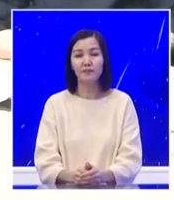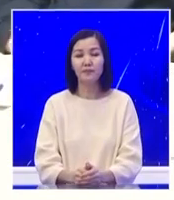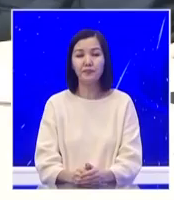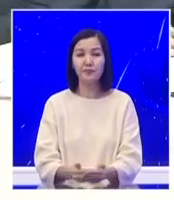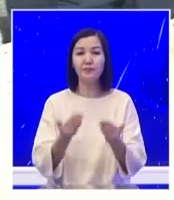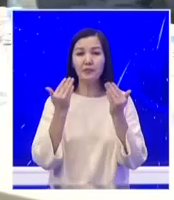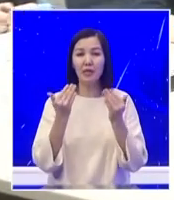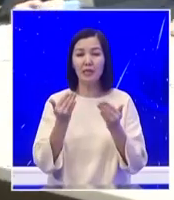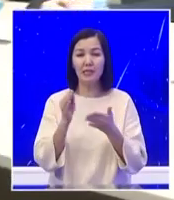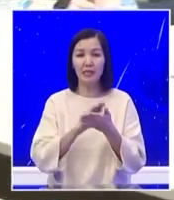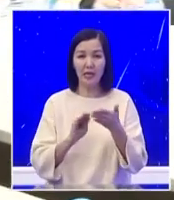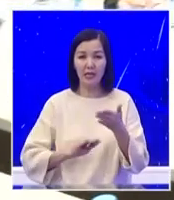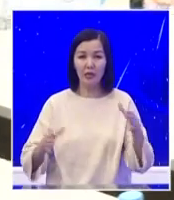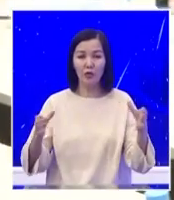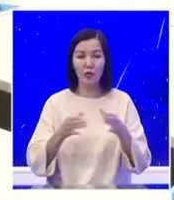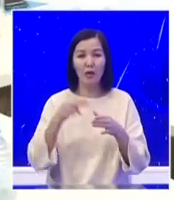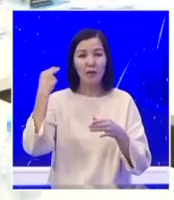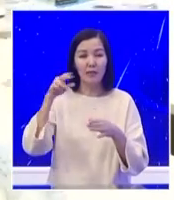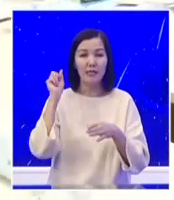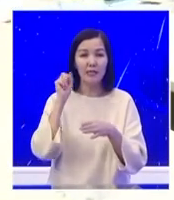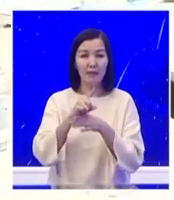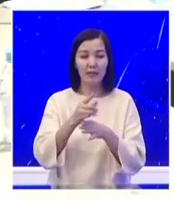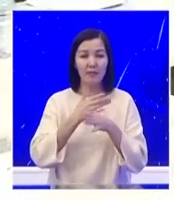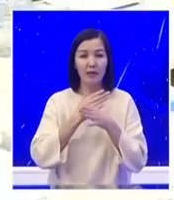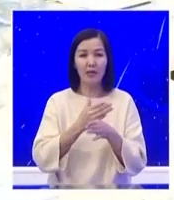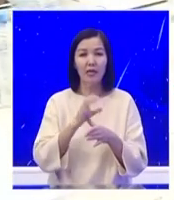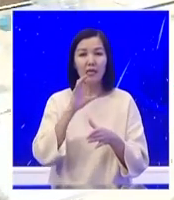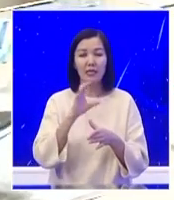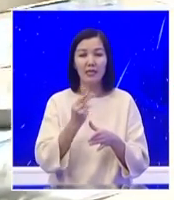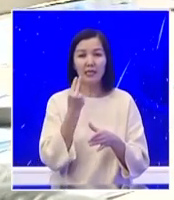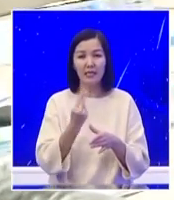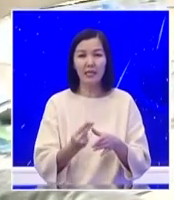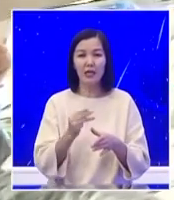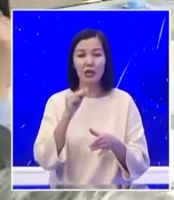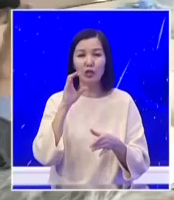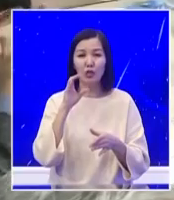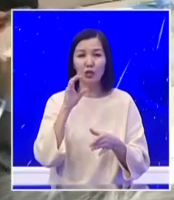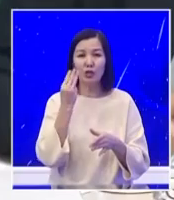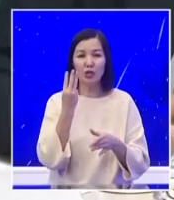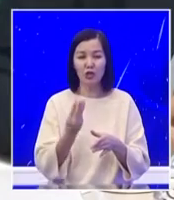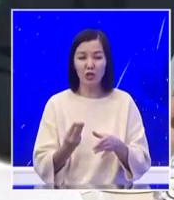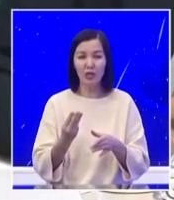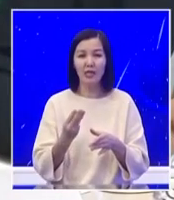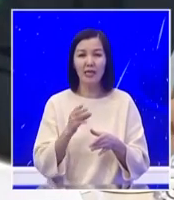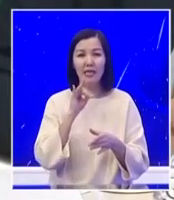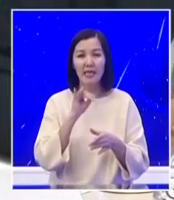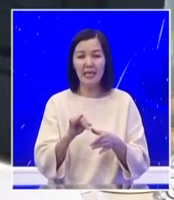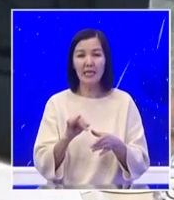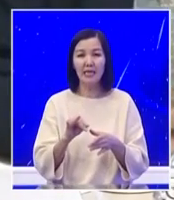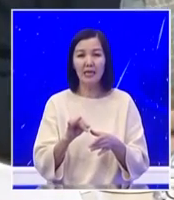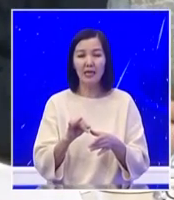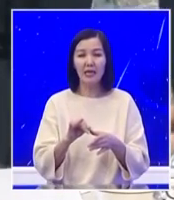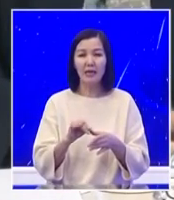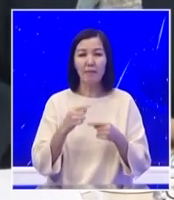Қазір орфографиялық топ президент әкімшілігі тапсырмасымен С, Ч, Ц, Э, Ын, И, Дабл,